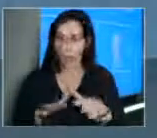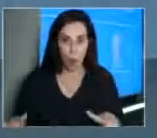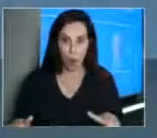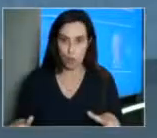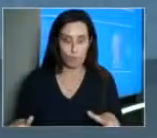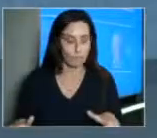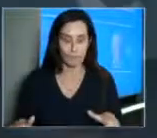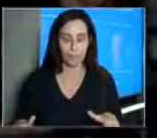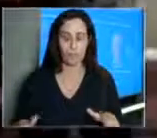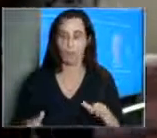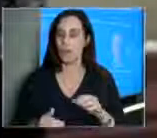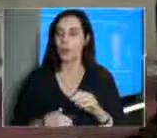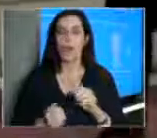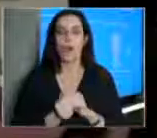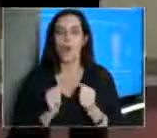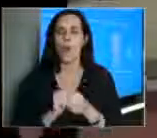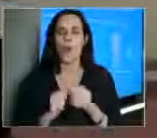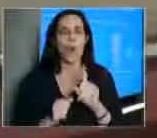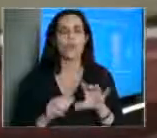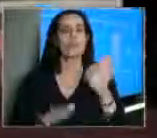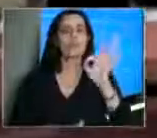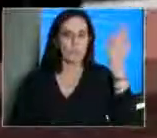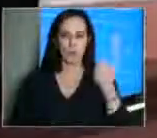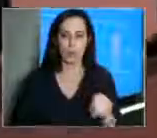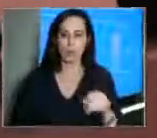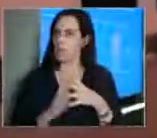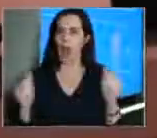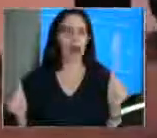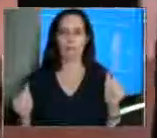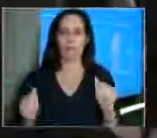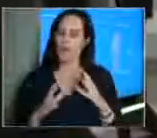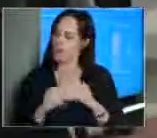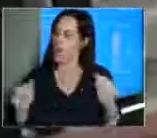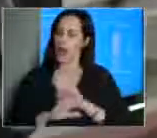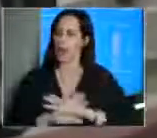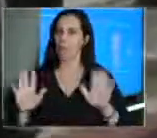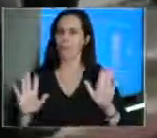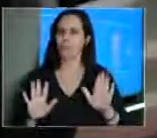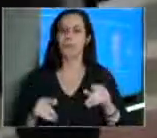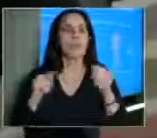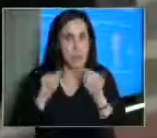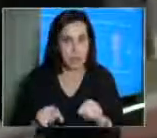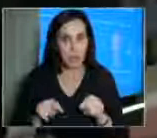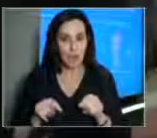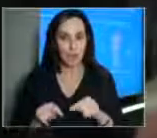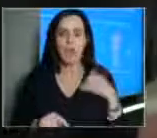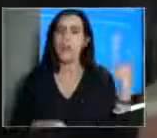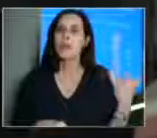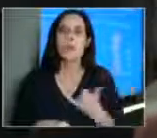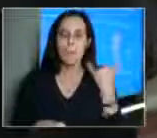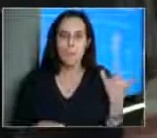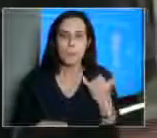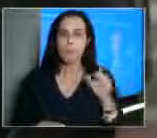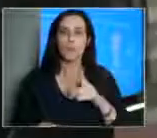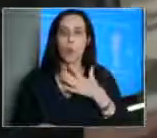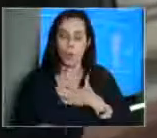אם מיצוי שבריר סיכוי, תיעלם. תיעלם מהשיח הציבורי, הנה, תמיד שמישהו